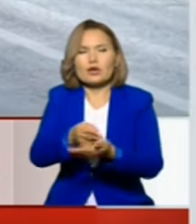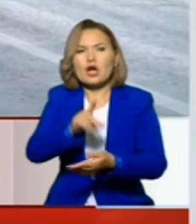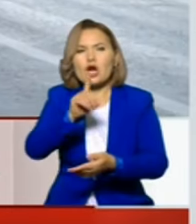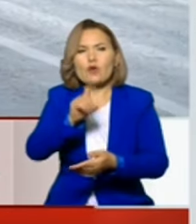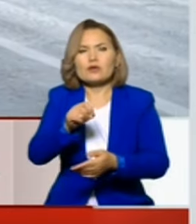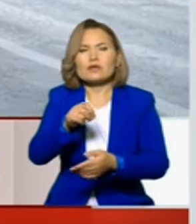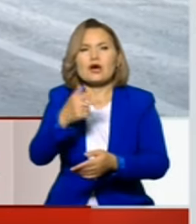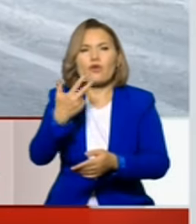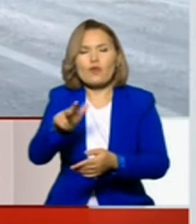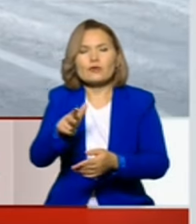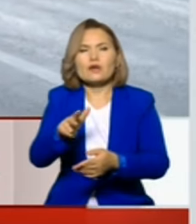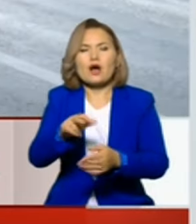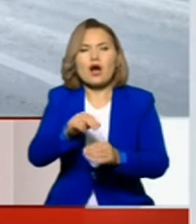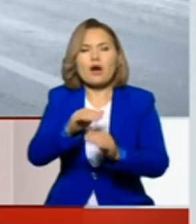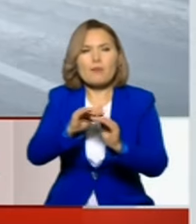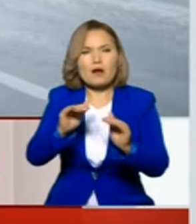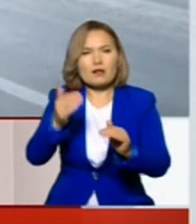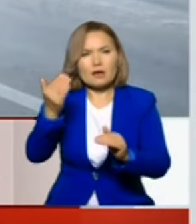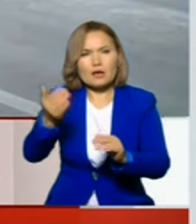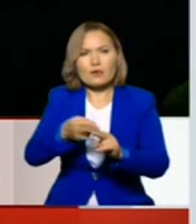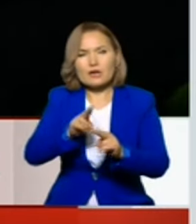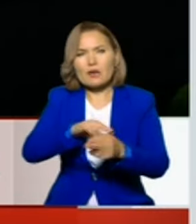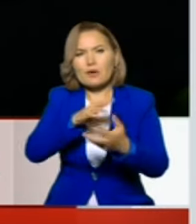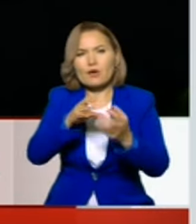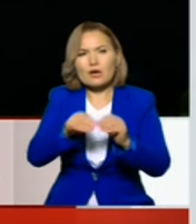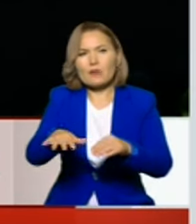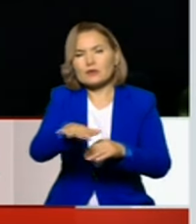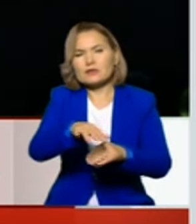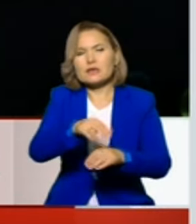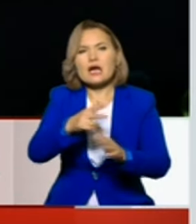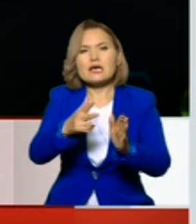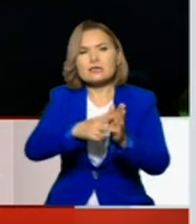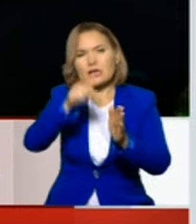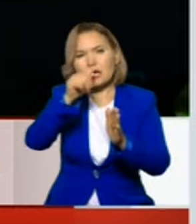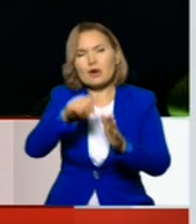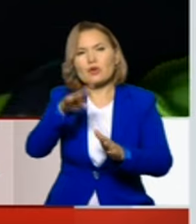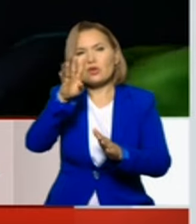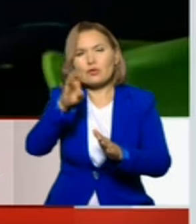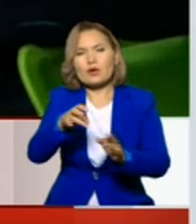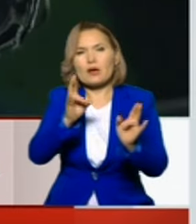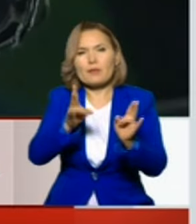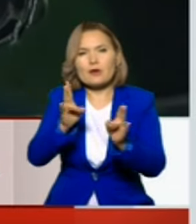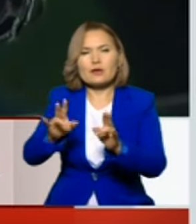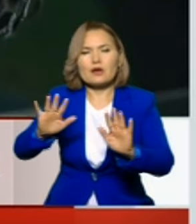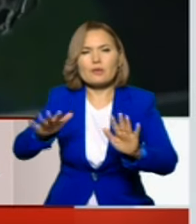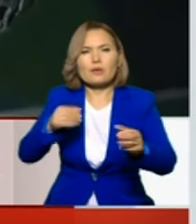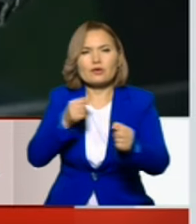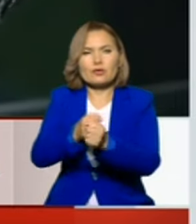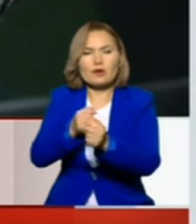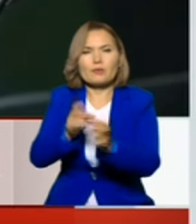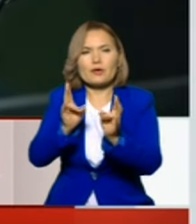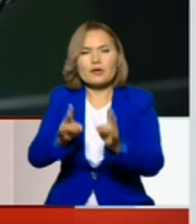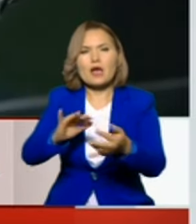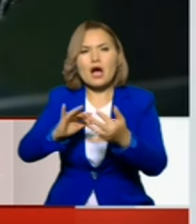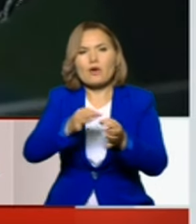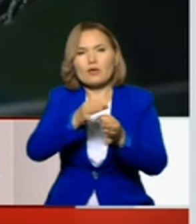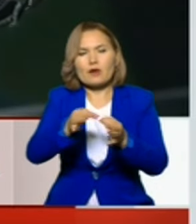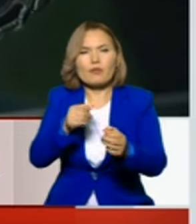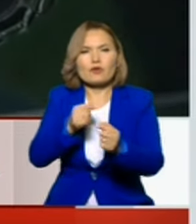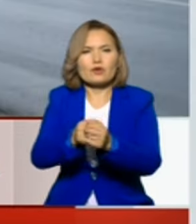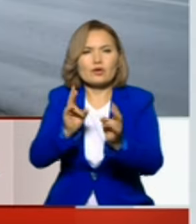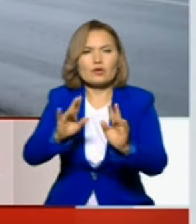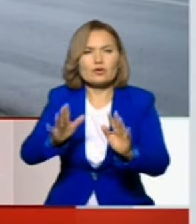Оның 130-ы кәмелет жасқа толмаған балалар. Жалпы өңірде 8 айда 400-ден астам оқыс оқиға тіркелді. Көбі ауылдық жерлерде